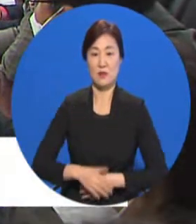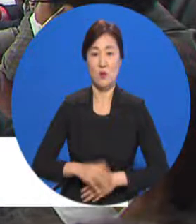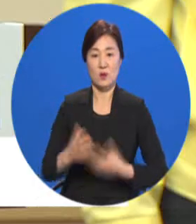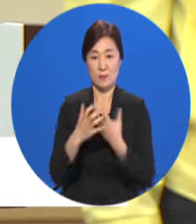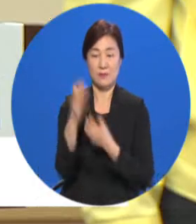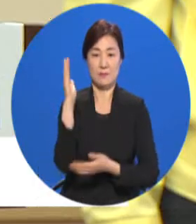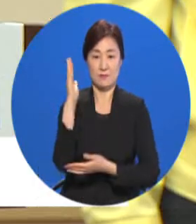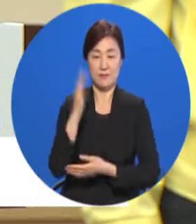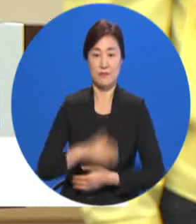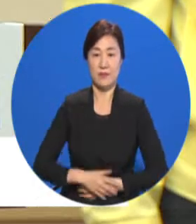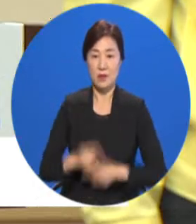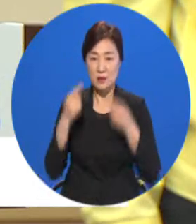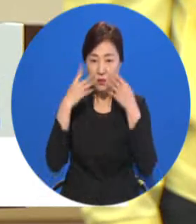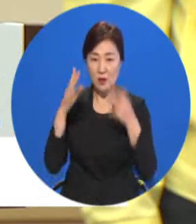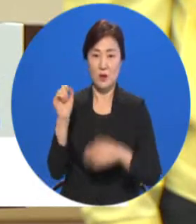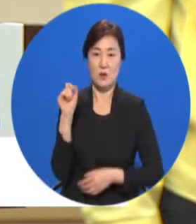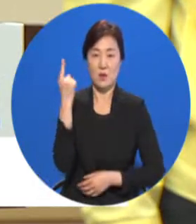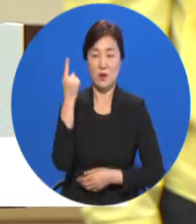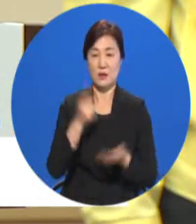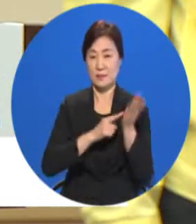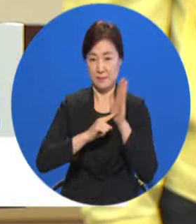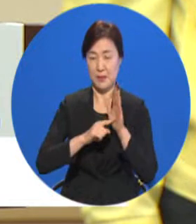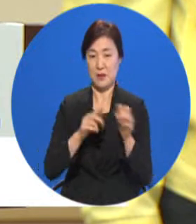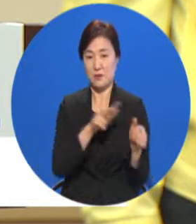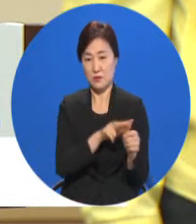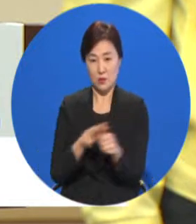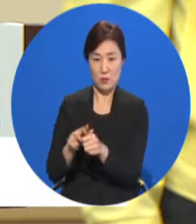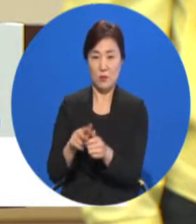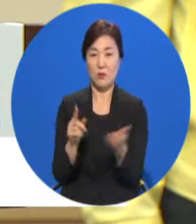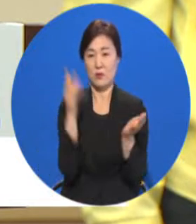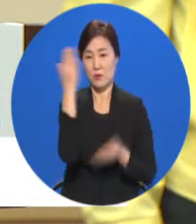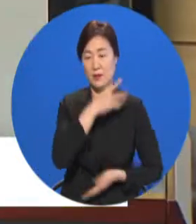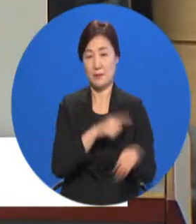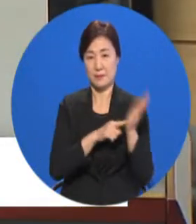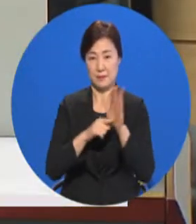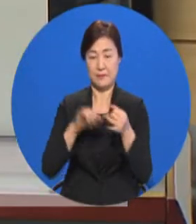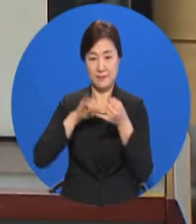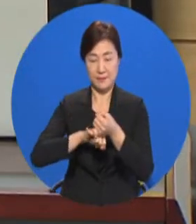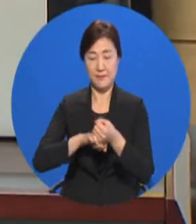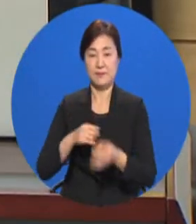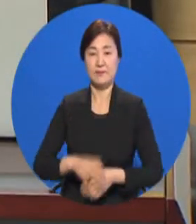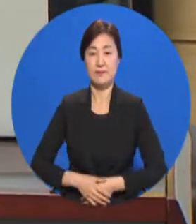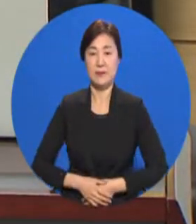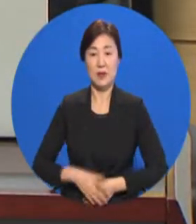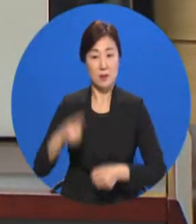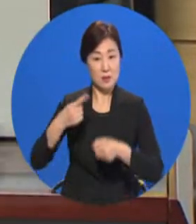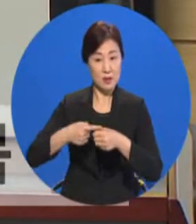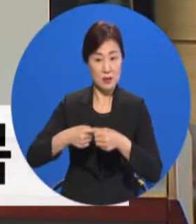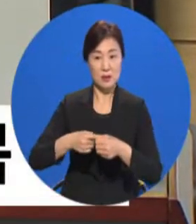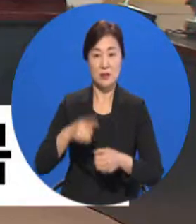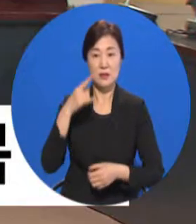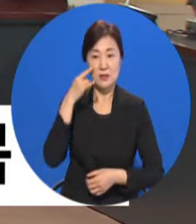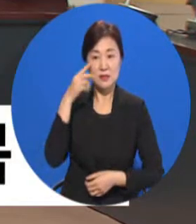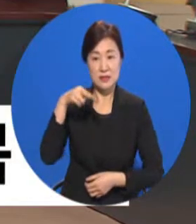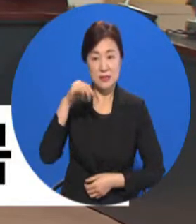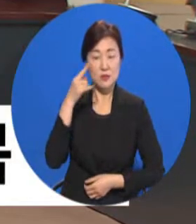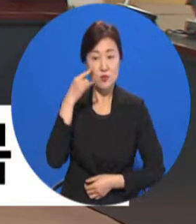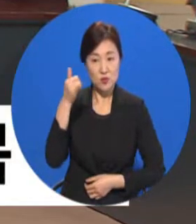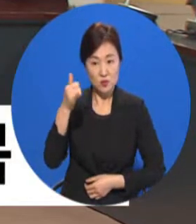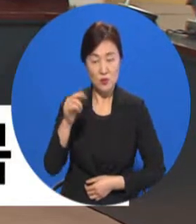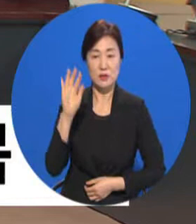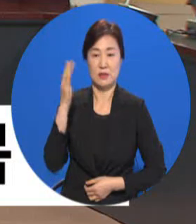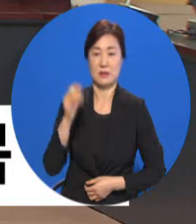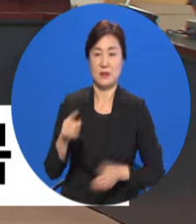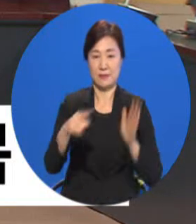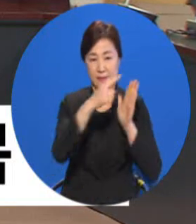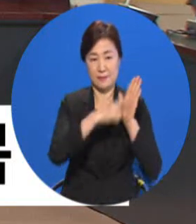통해 정확한 상황 파악과 투명한 정보 공개를 약속했습니다. 우선 해당 여성의 시부모가 최근 양성 판정을